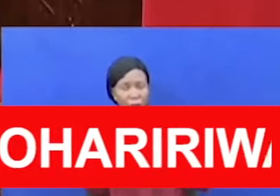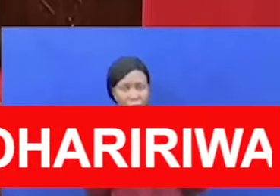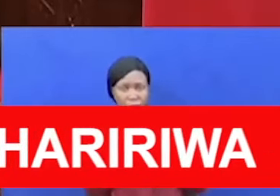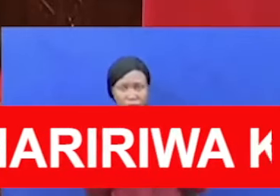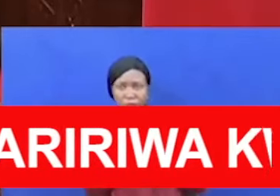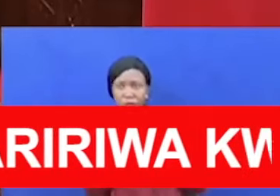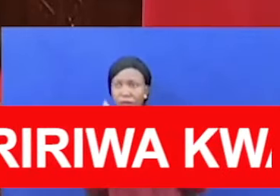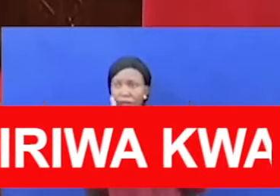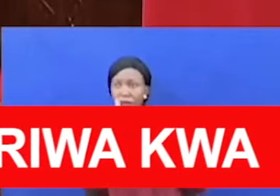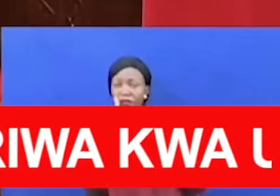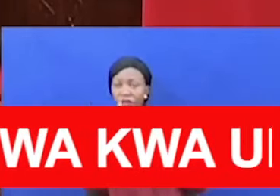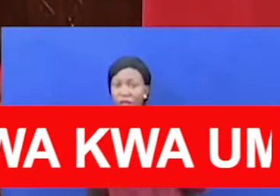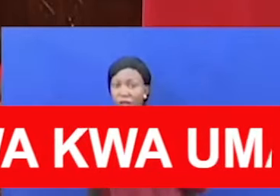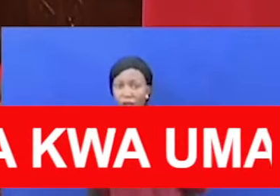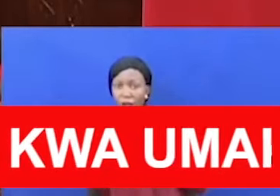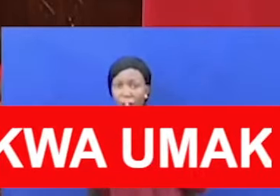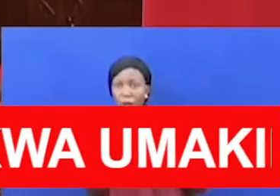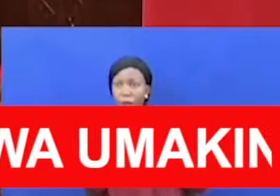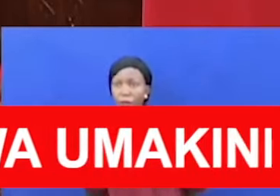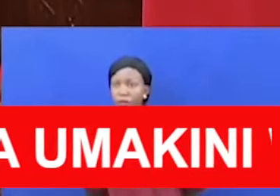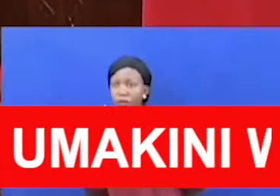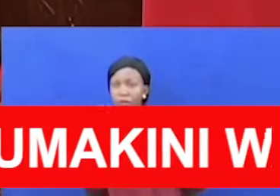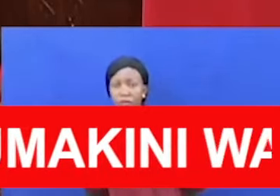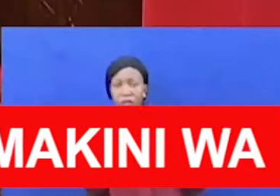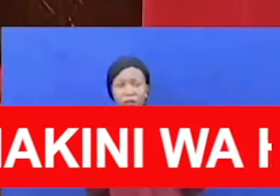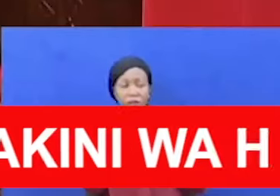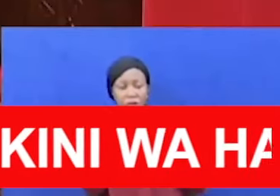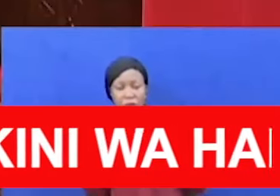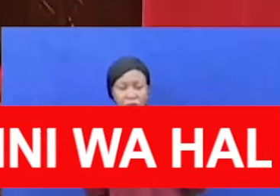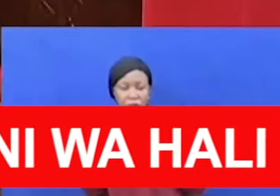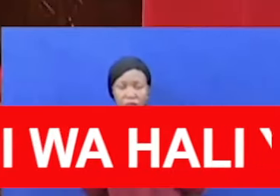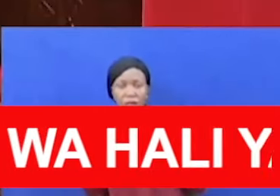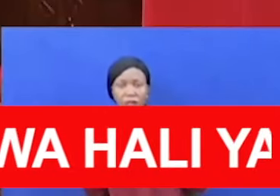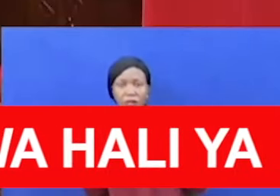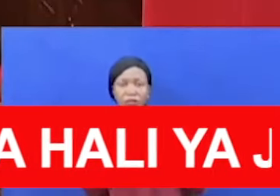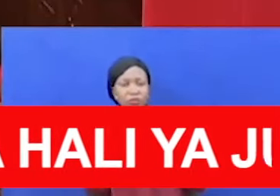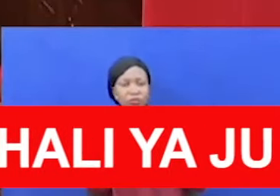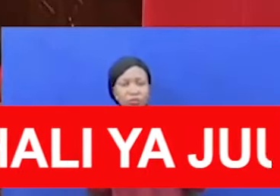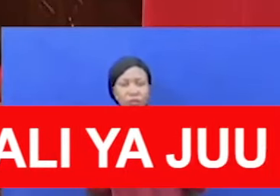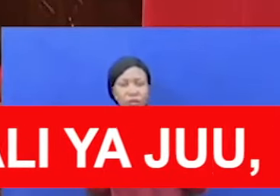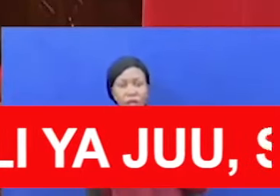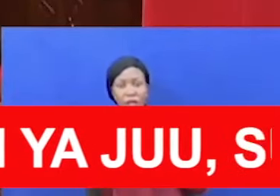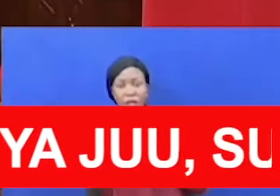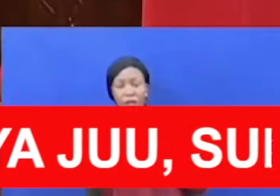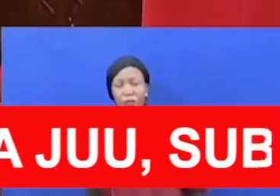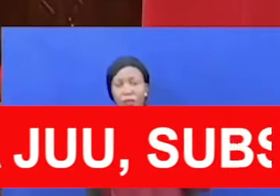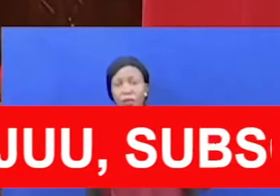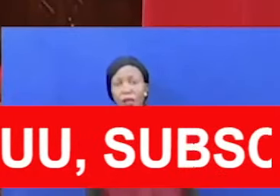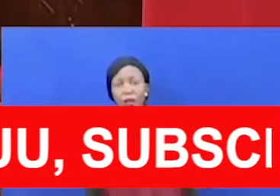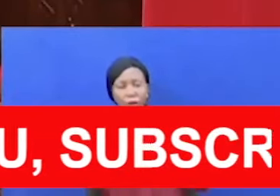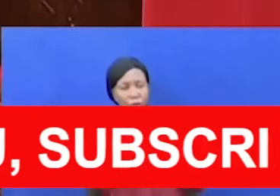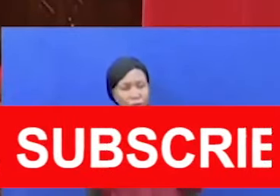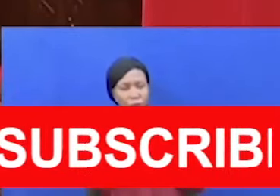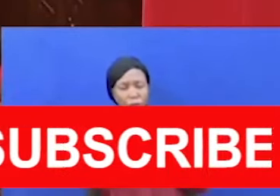vijana hawa wako nje wanahangaika jinsi gani ya kuaccess hii website ili waombe